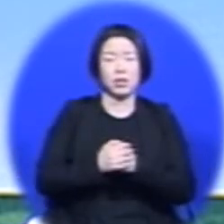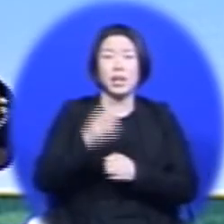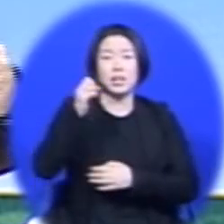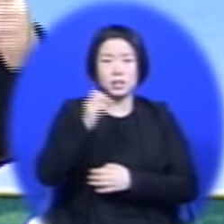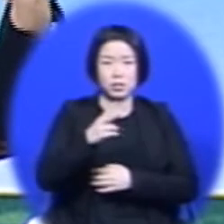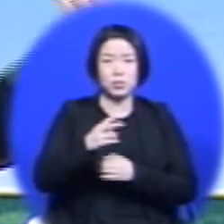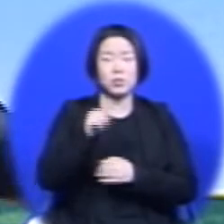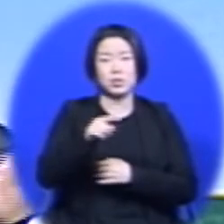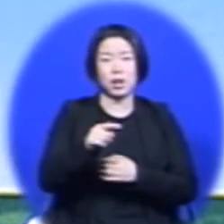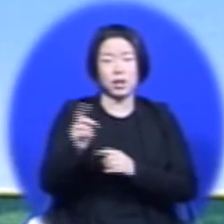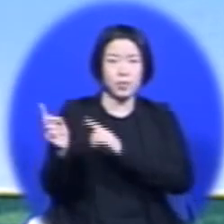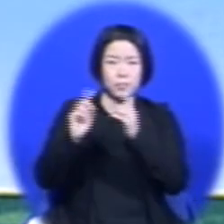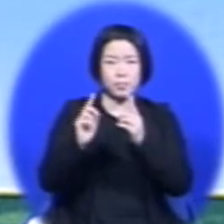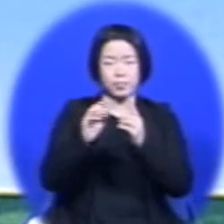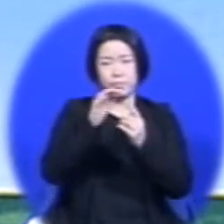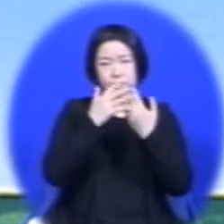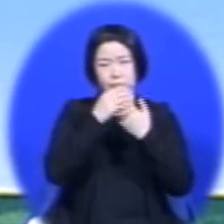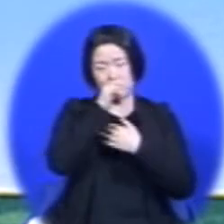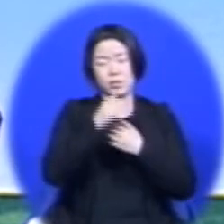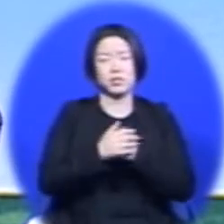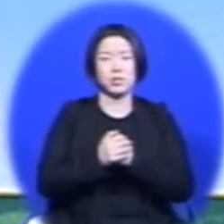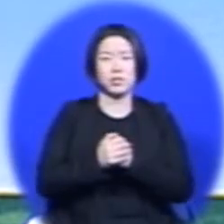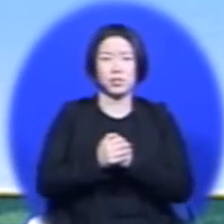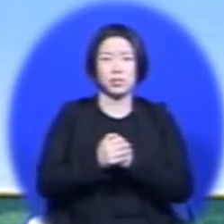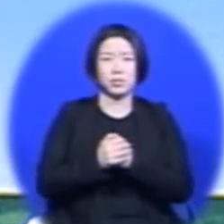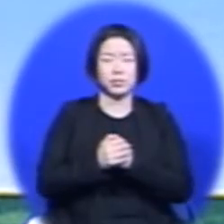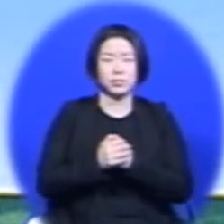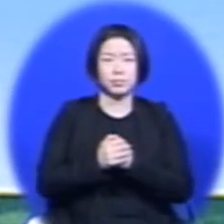그리고 그가 회복을 얻었습니다.